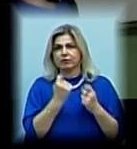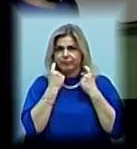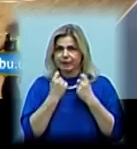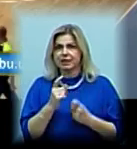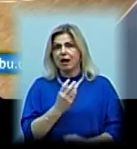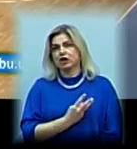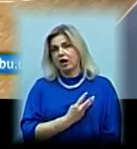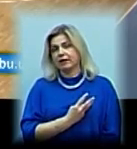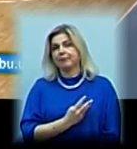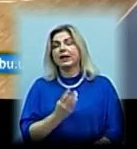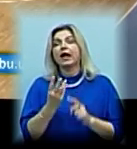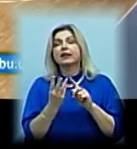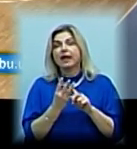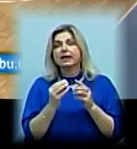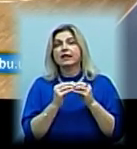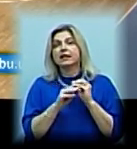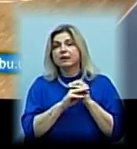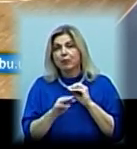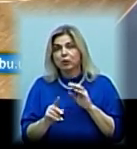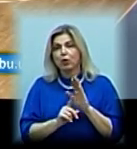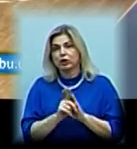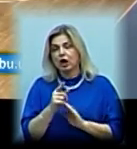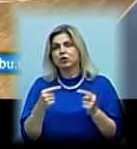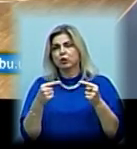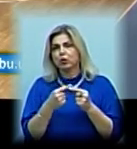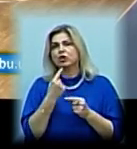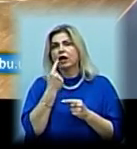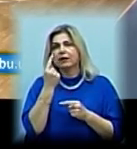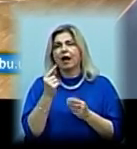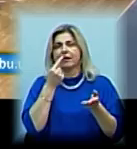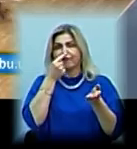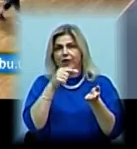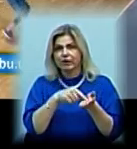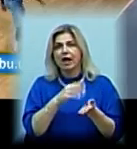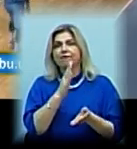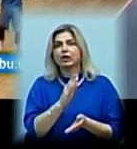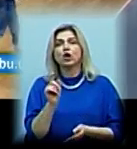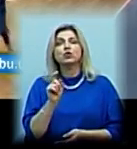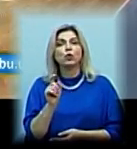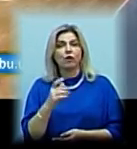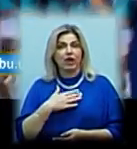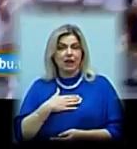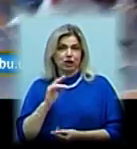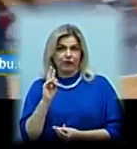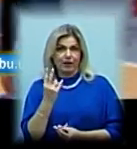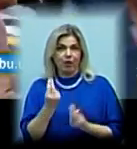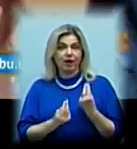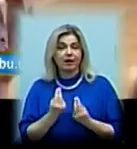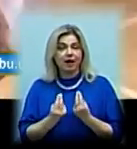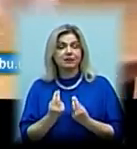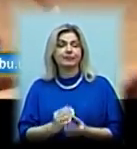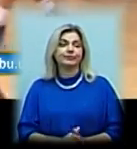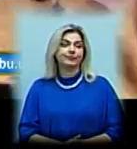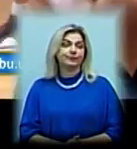бажанням. 3-я 10-хвилинка розпочалася з точного дальнього влучання від гравця Миколаєва Віталія Зотова. Далі протягом чверті